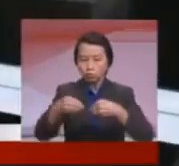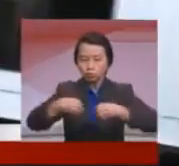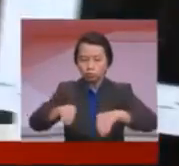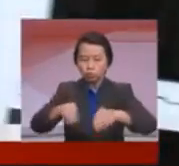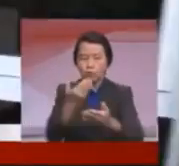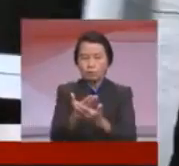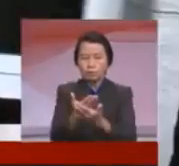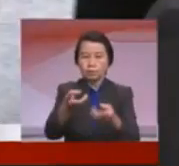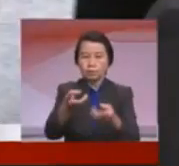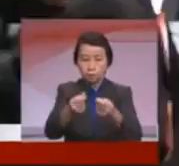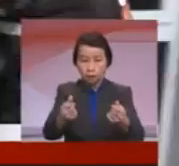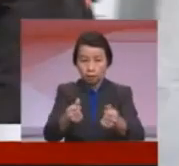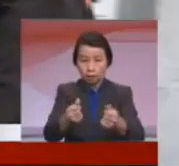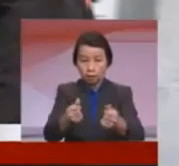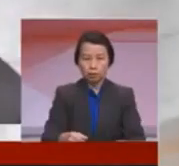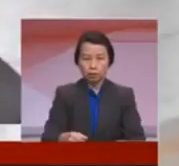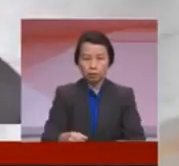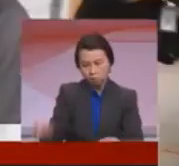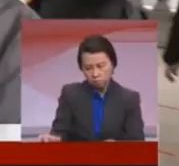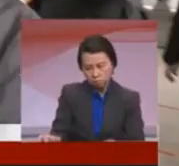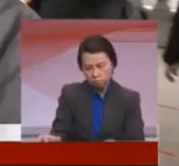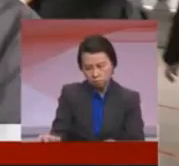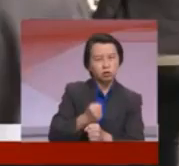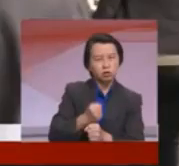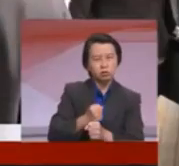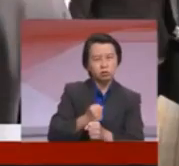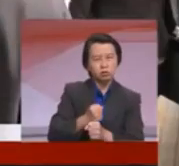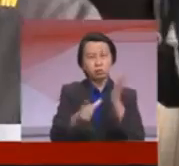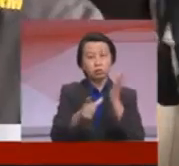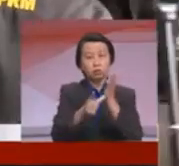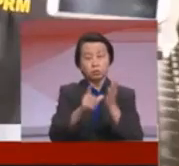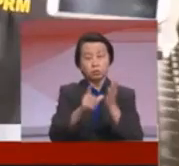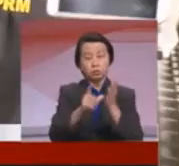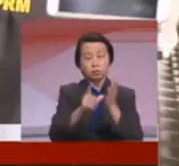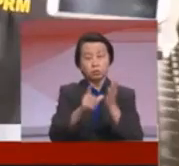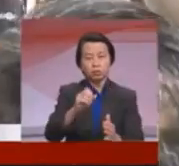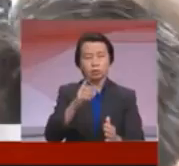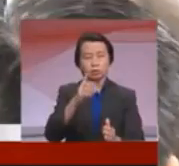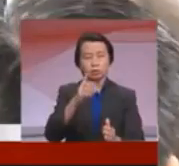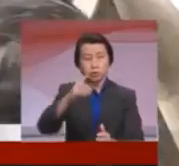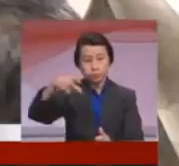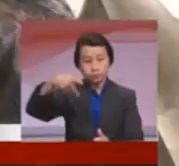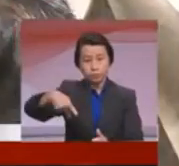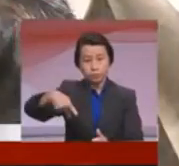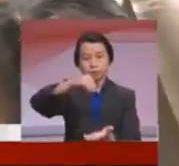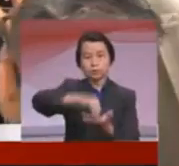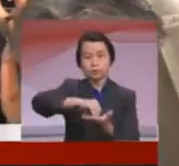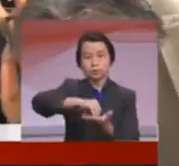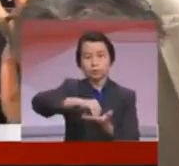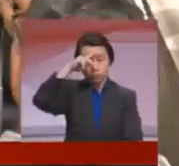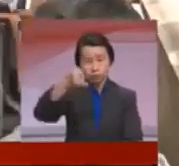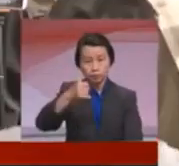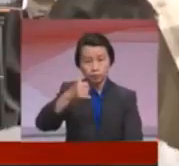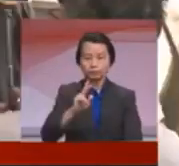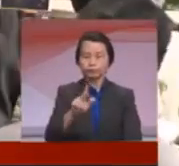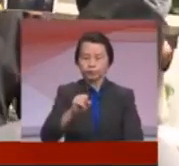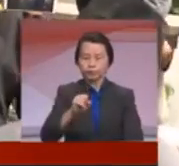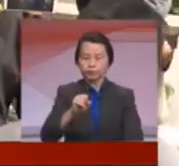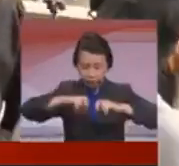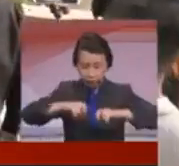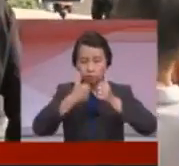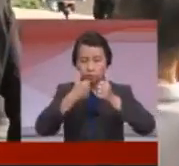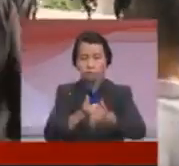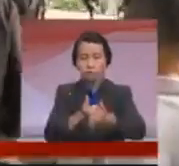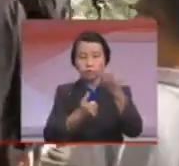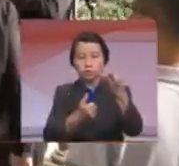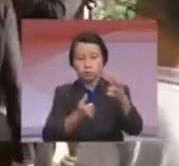beli tanah. Suspek ketika itu bertugas sebagai timbalan pendakwa raya di Jabatan Peguam Negara di Putrajaya. Kes disiasat mengikut